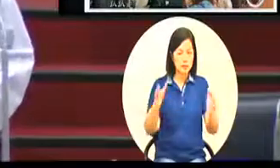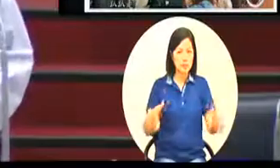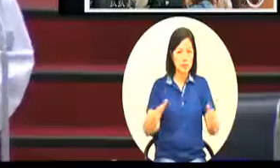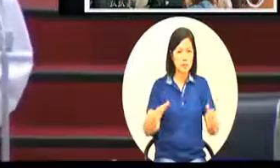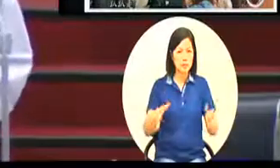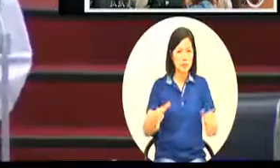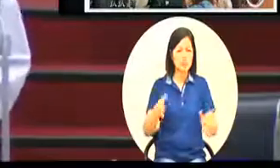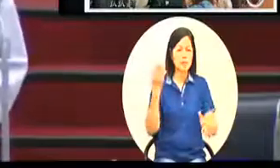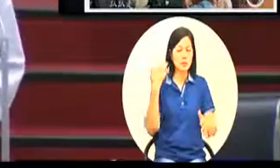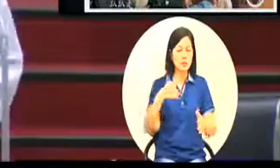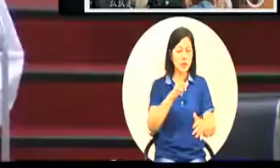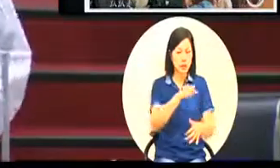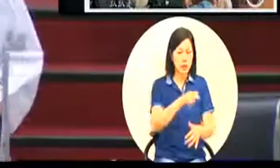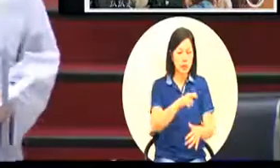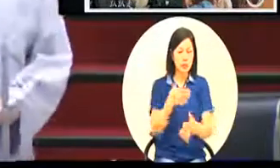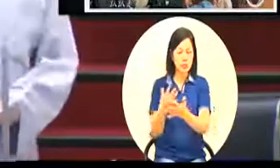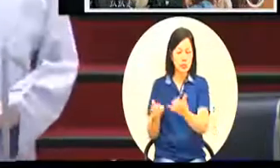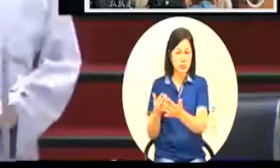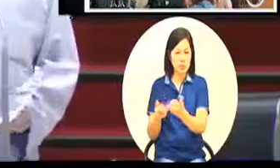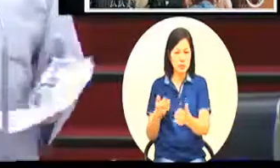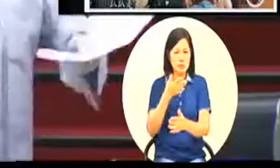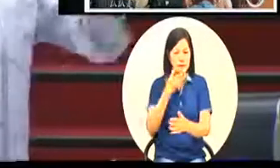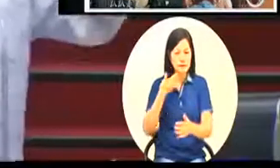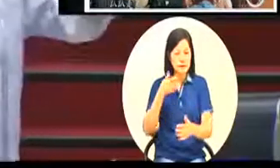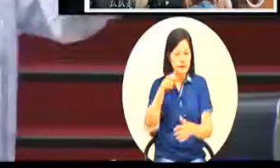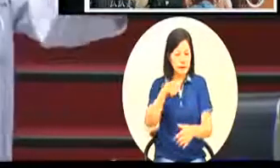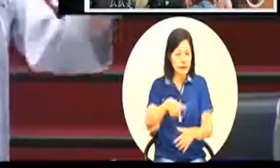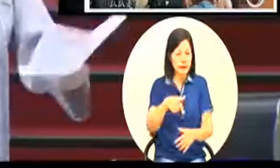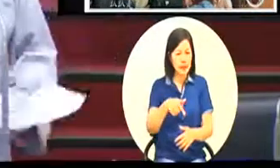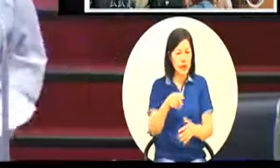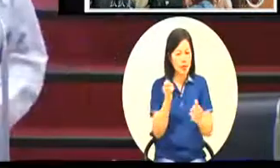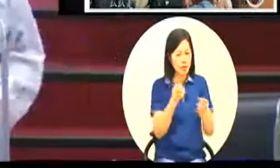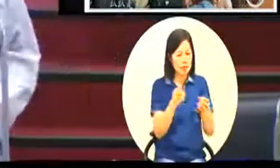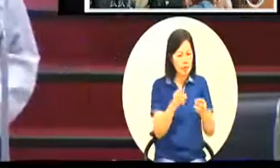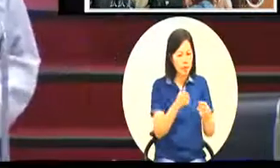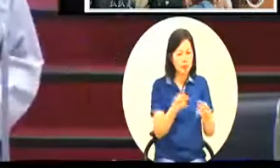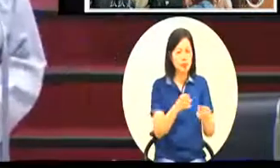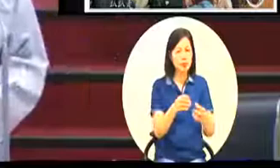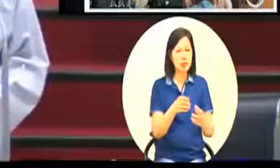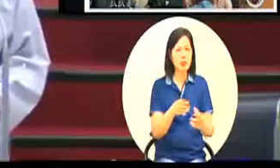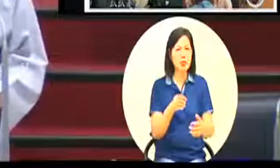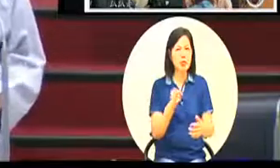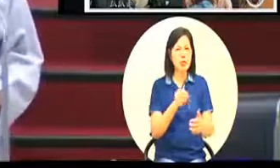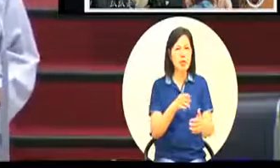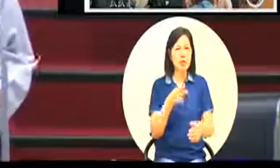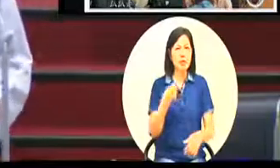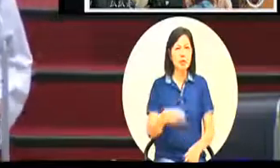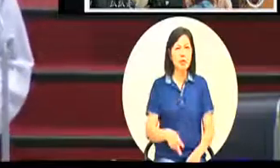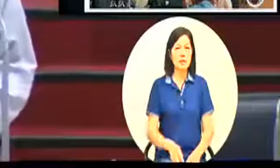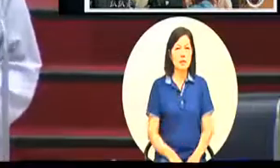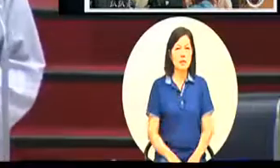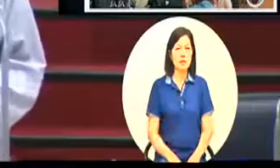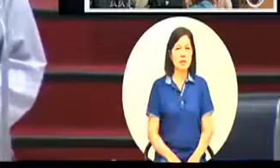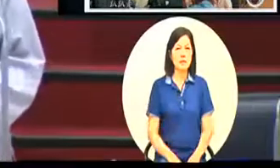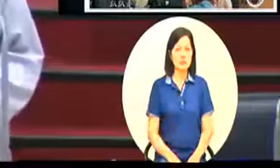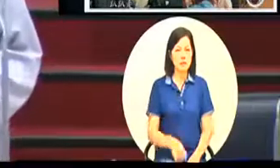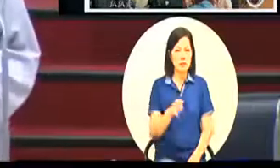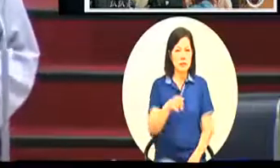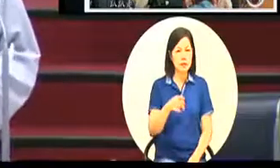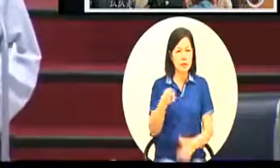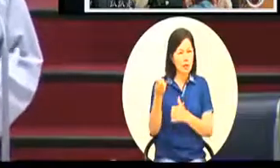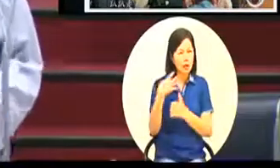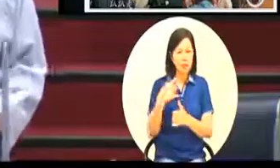生，讲去私下咧甲讲情啦，判较紧咧，唔当判遐重安怎？这伊讲的我无了解啦，